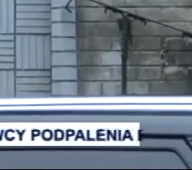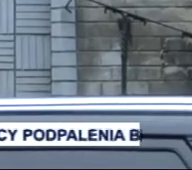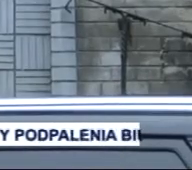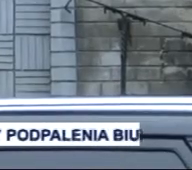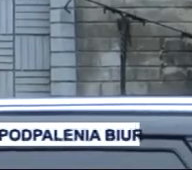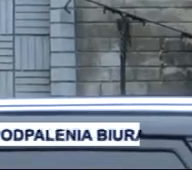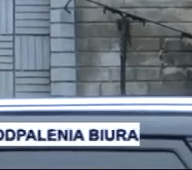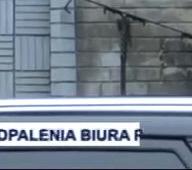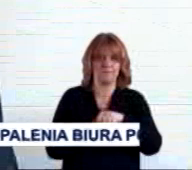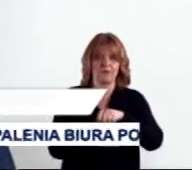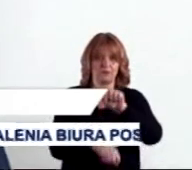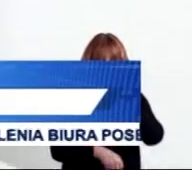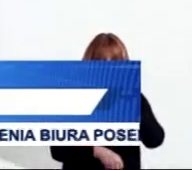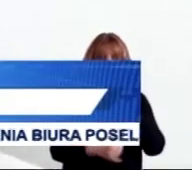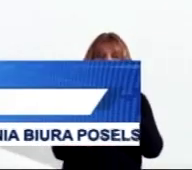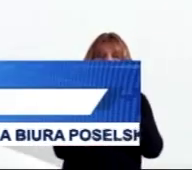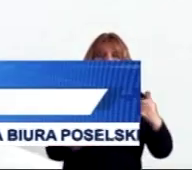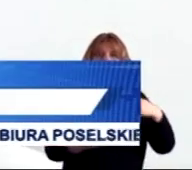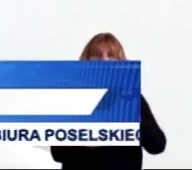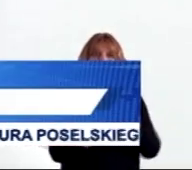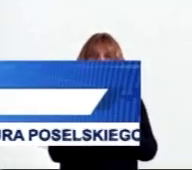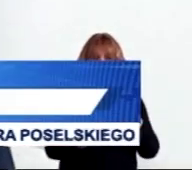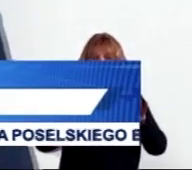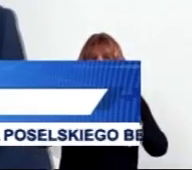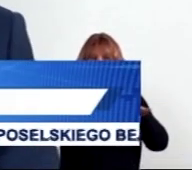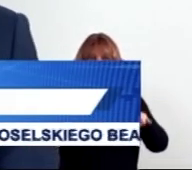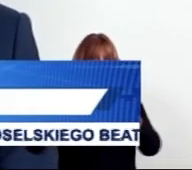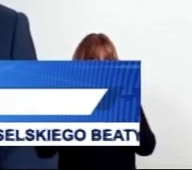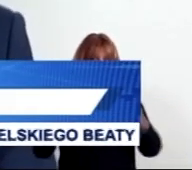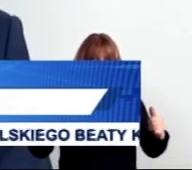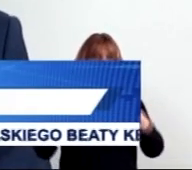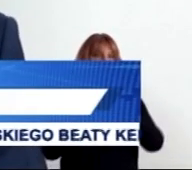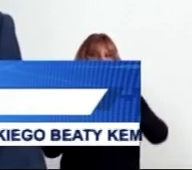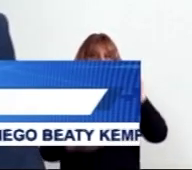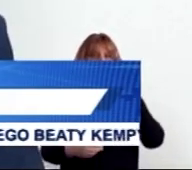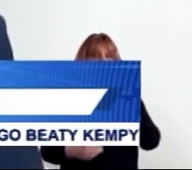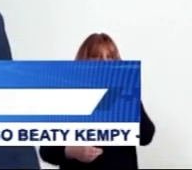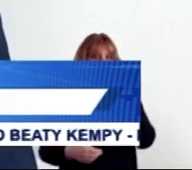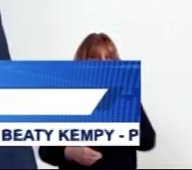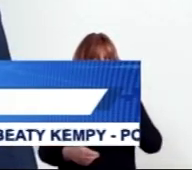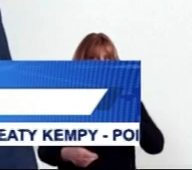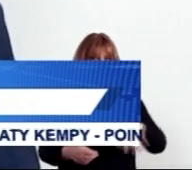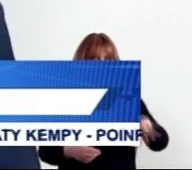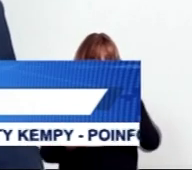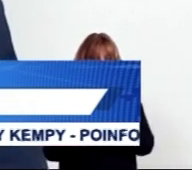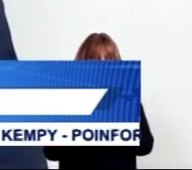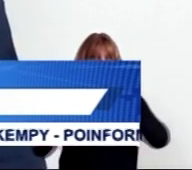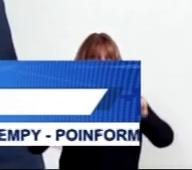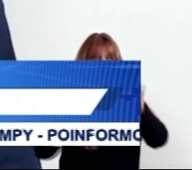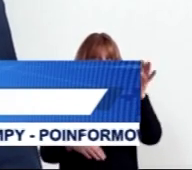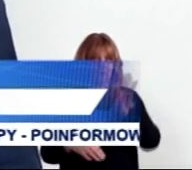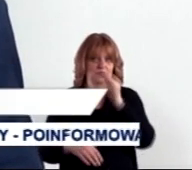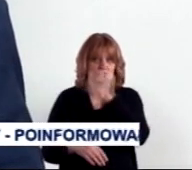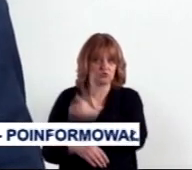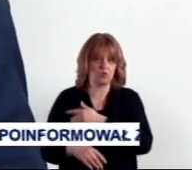ponad 50% szkół. W różnych województwach różnie się to kształtuje. Najwięcej w województwie małopolskim ponad 66% szkół.